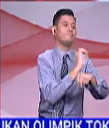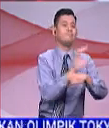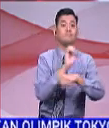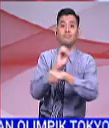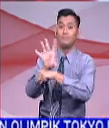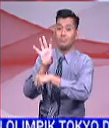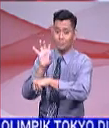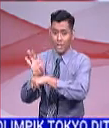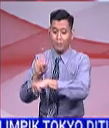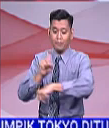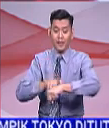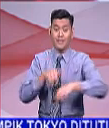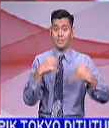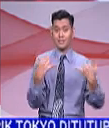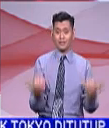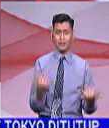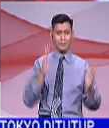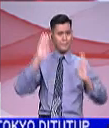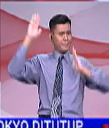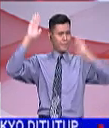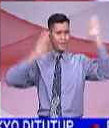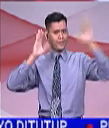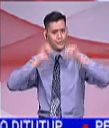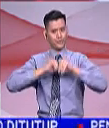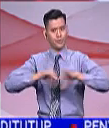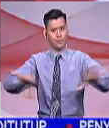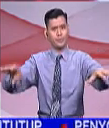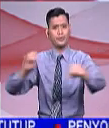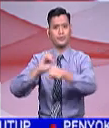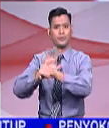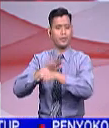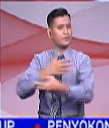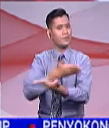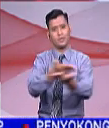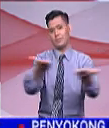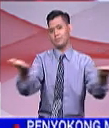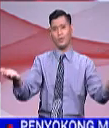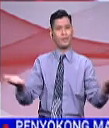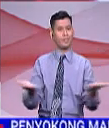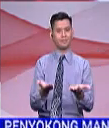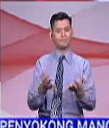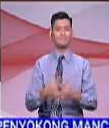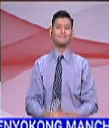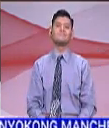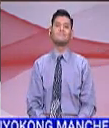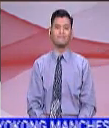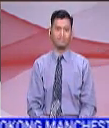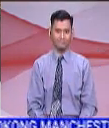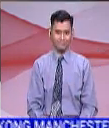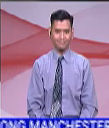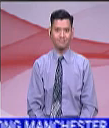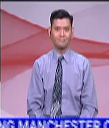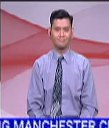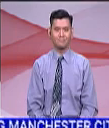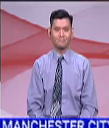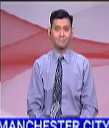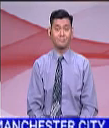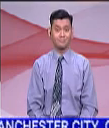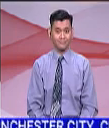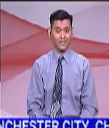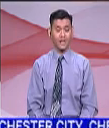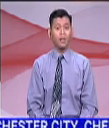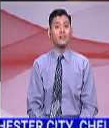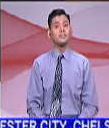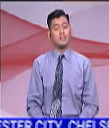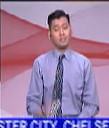negara berdepan situasi pandemik COVID-19 kepada semua pendengar. Penyampai